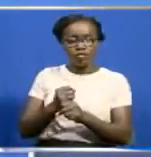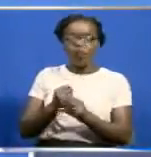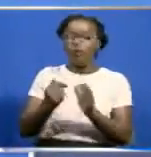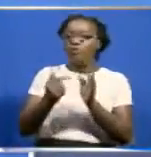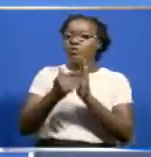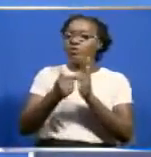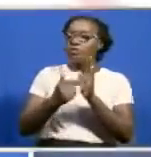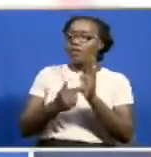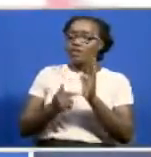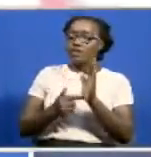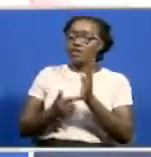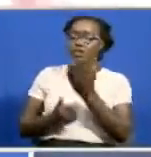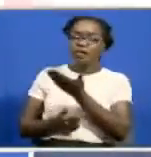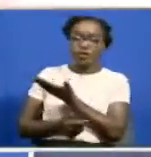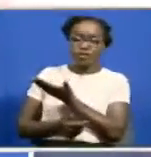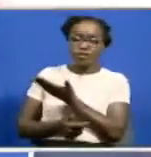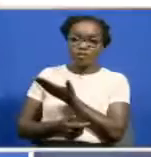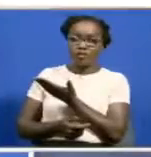anatueleza zaidi.